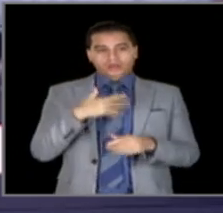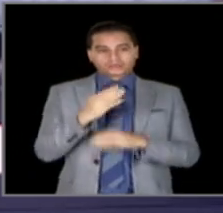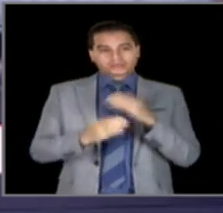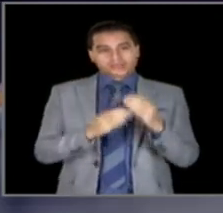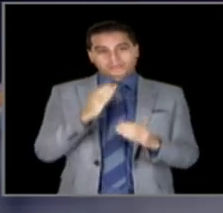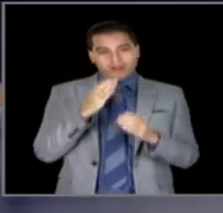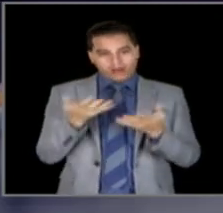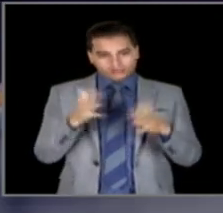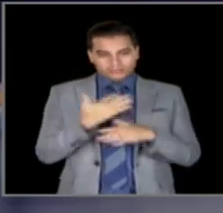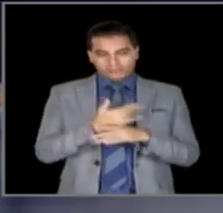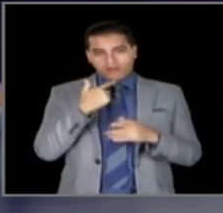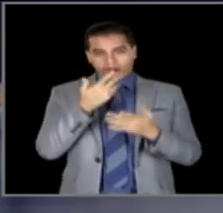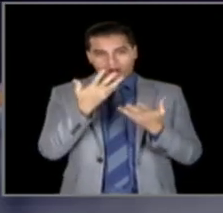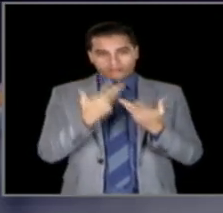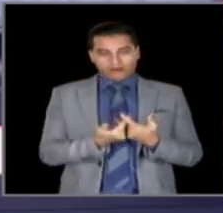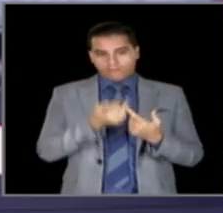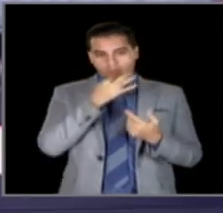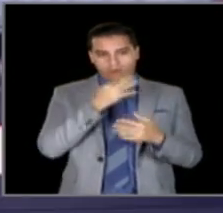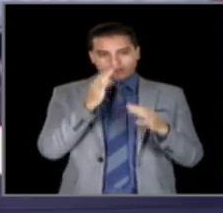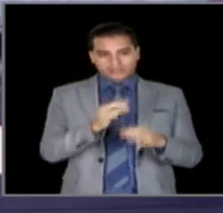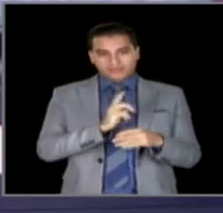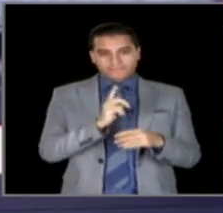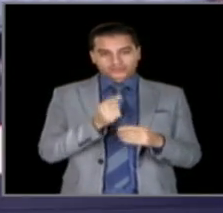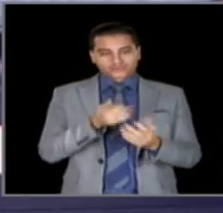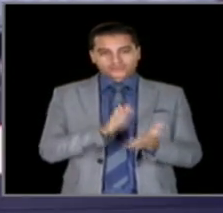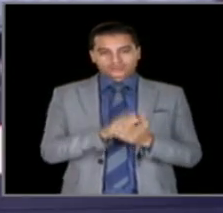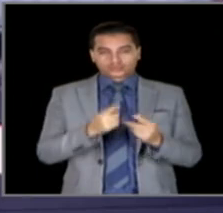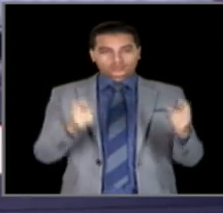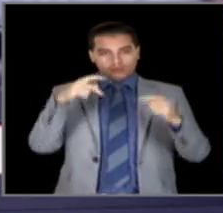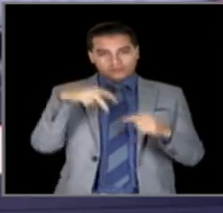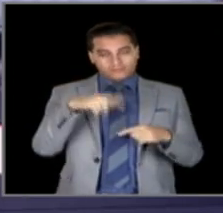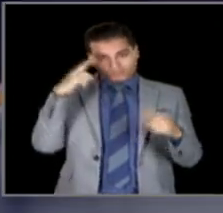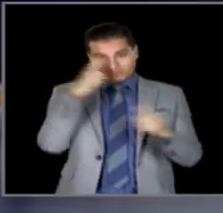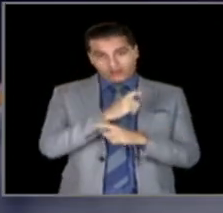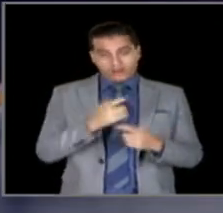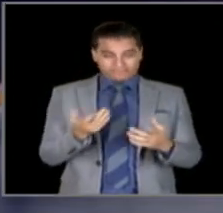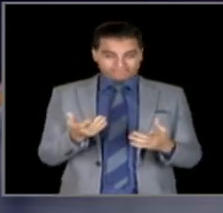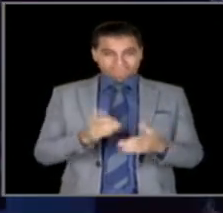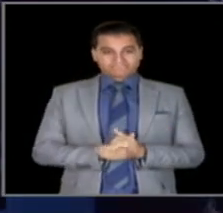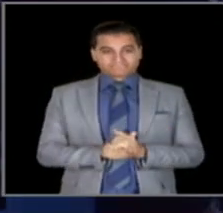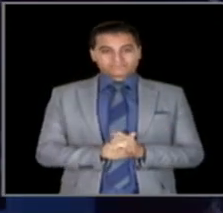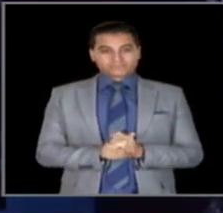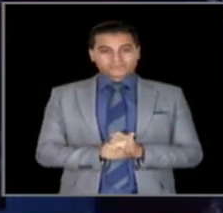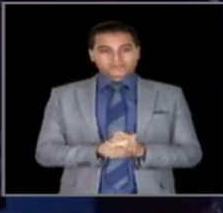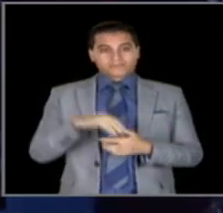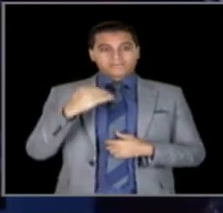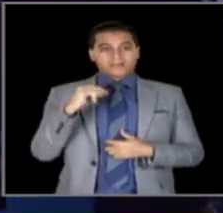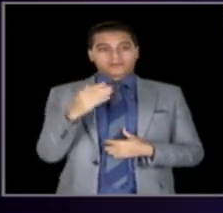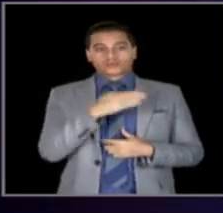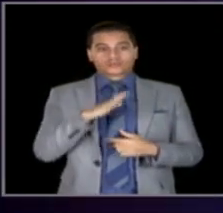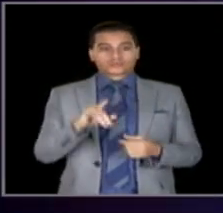بصراحة السكور ده مش حلو، يعني ما يطمنش وانتوا داخلين على دور الثمانية. محمد